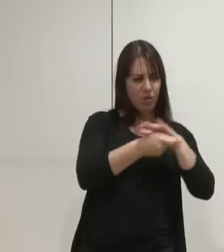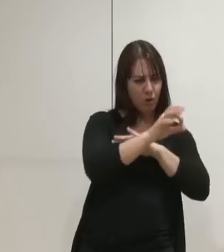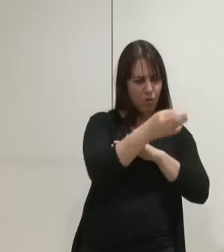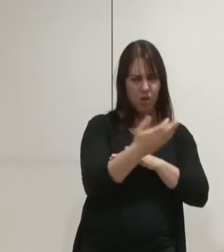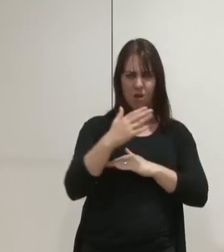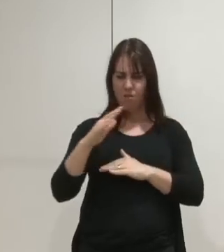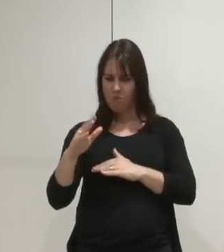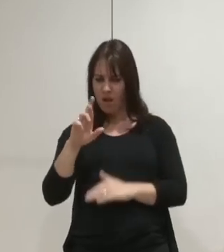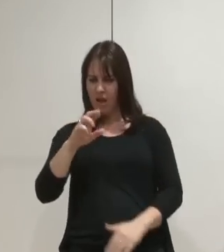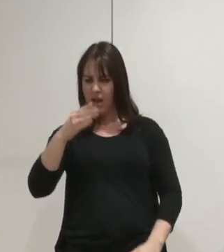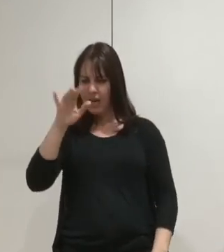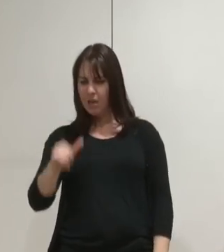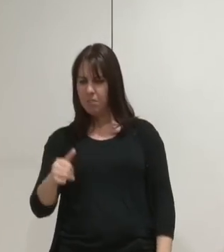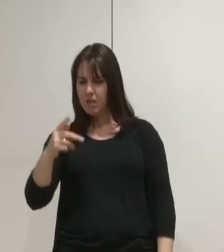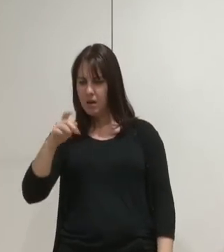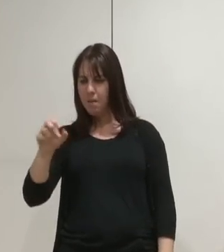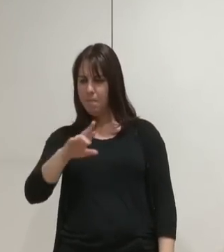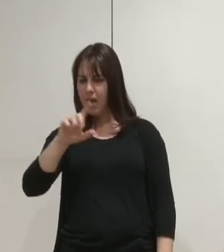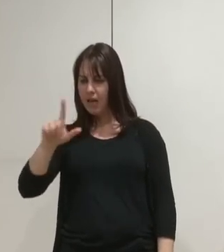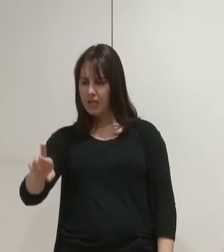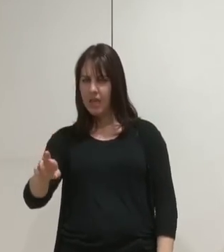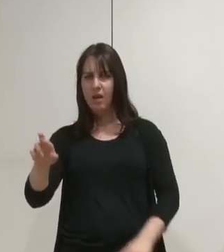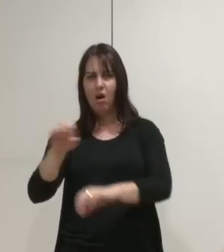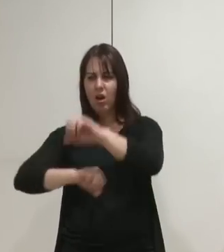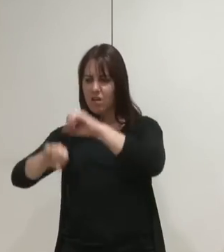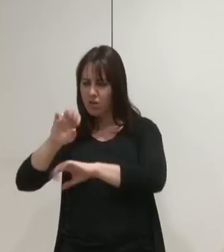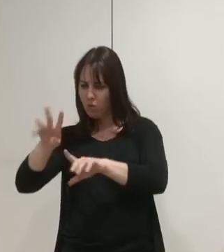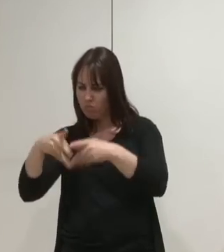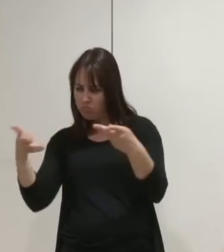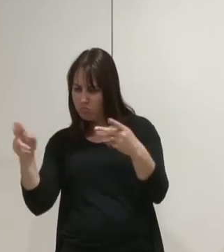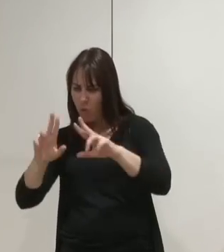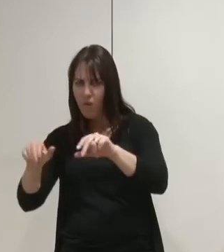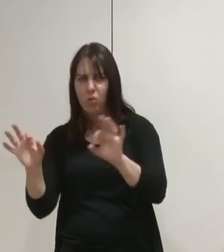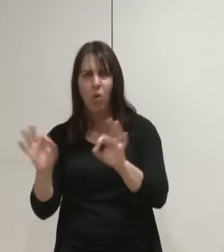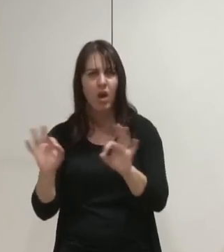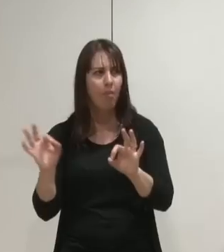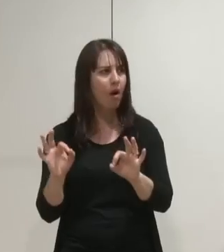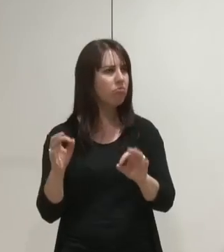public pour Rémi Perrier organisation ni de tableau de